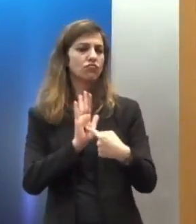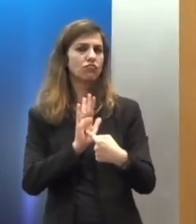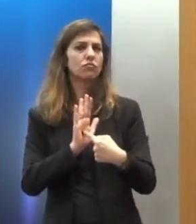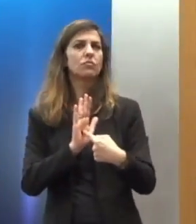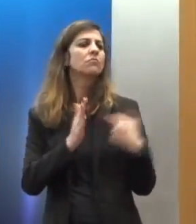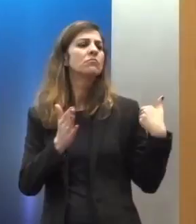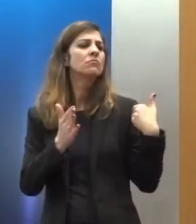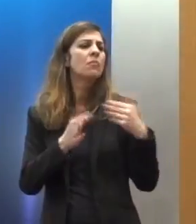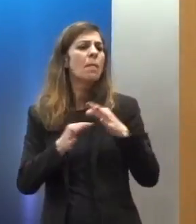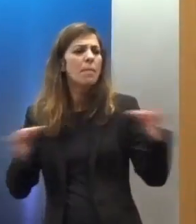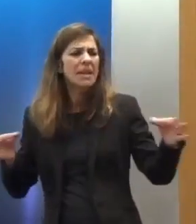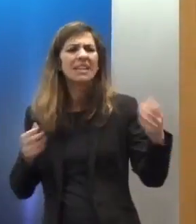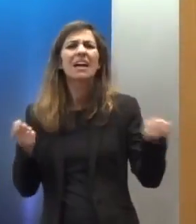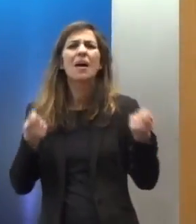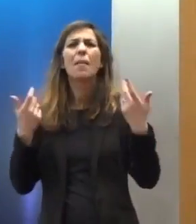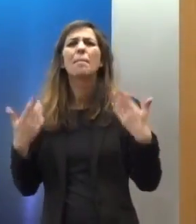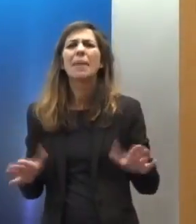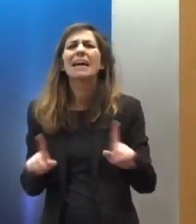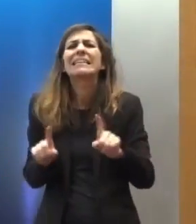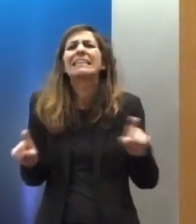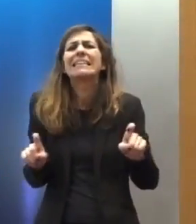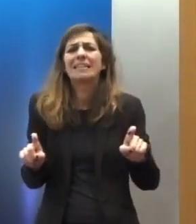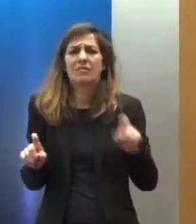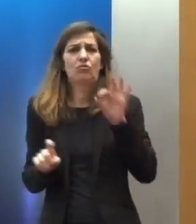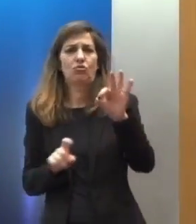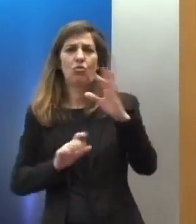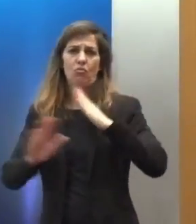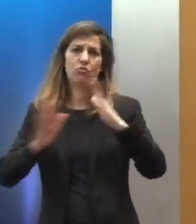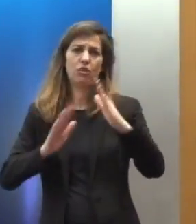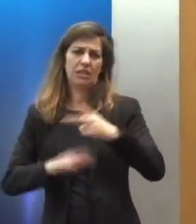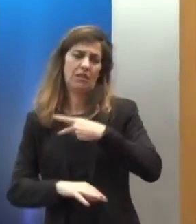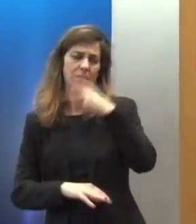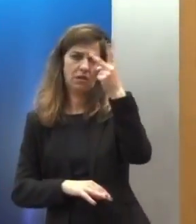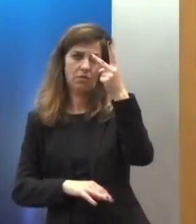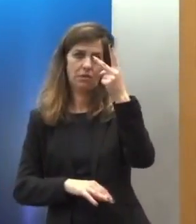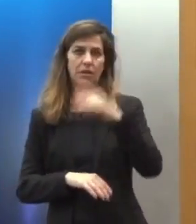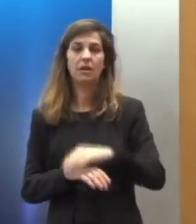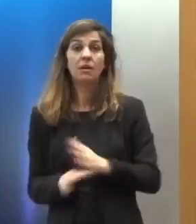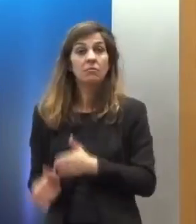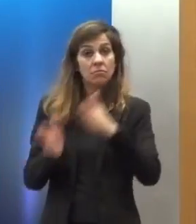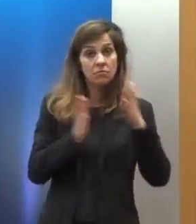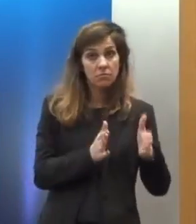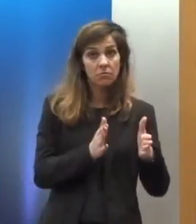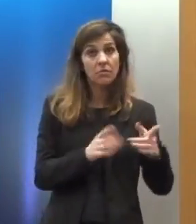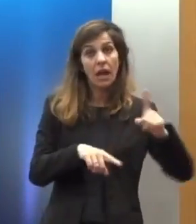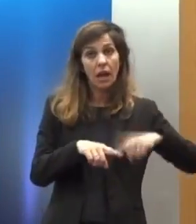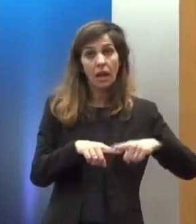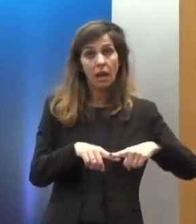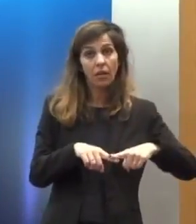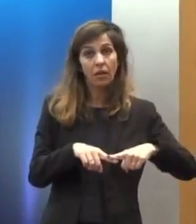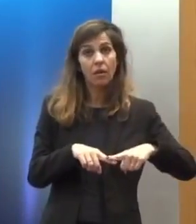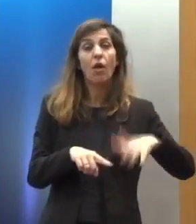βέλτιστες πρακτικές που έχει επιδείξει τα τελευταία χρόνια στην προστασία των ανθρωπίνων δικαιωμάτων και από την άλλη να αποδεχτεί με